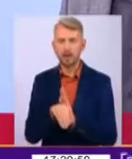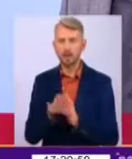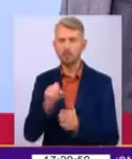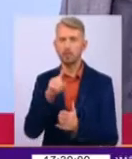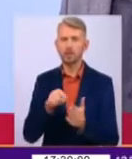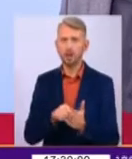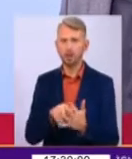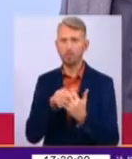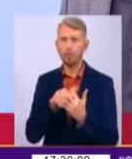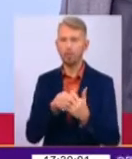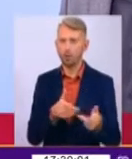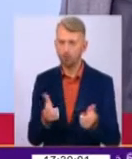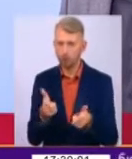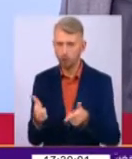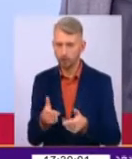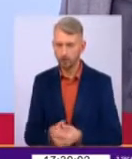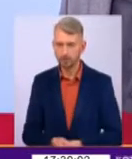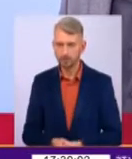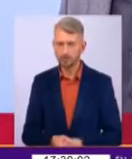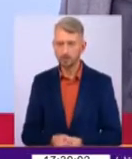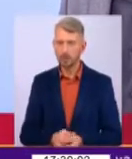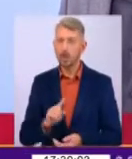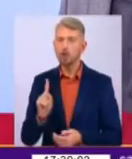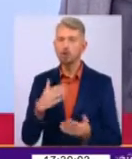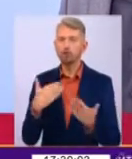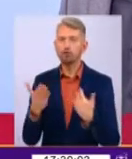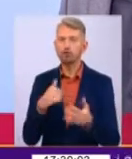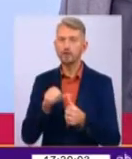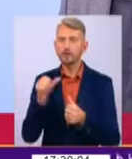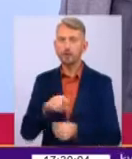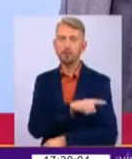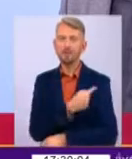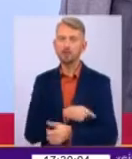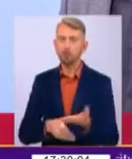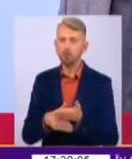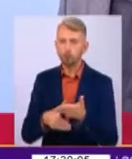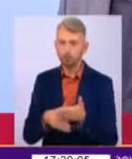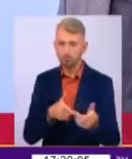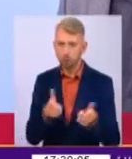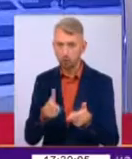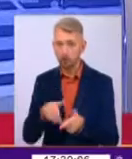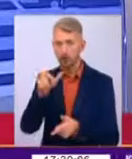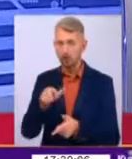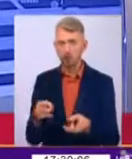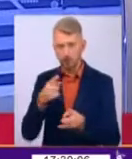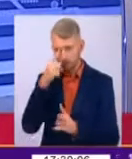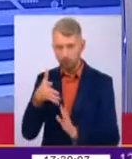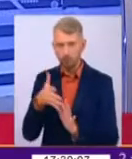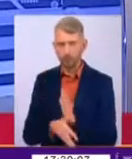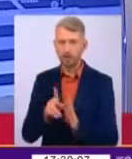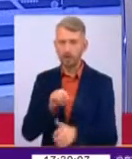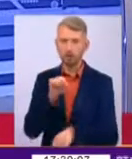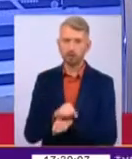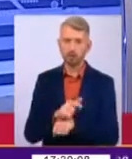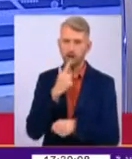питанні бойової підготовки. От. Що стосується саме медичної підготовки, то людині треба опанувати речі, як зупинити